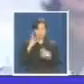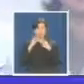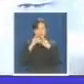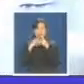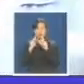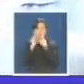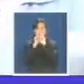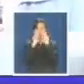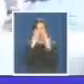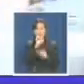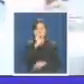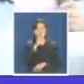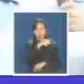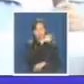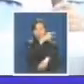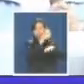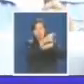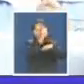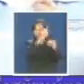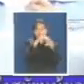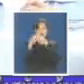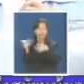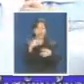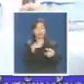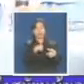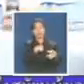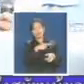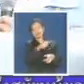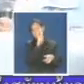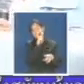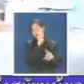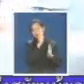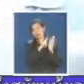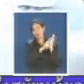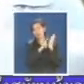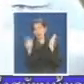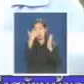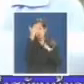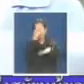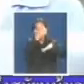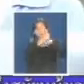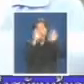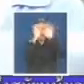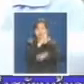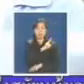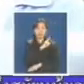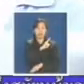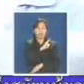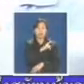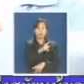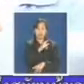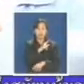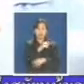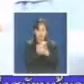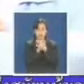ออกผมบอกนี่บรรทัดฐานที่ถูกต้องนะครับแล้วก็ผมก็คิดว่าอันนี้ก็แยกกันนะแล้วในที่สุดในทางการส